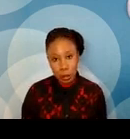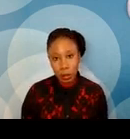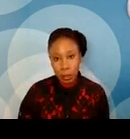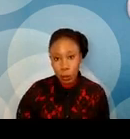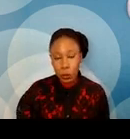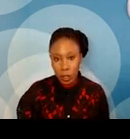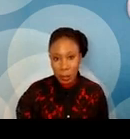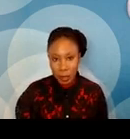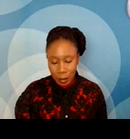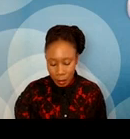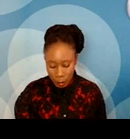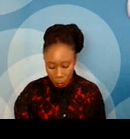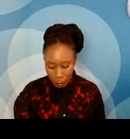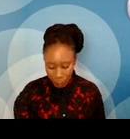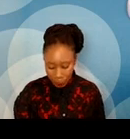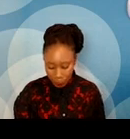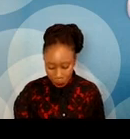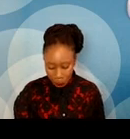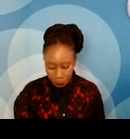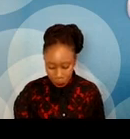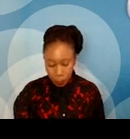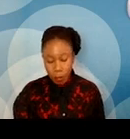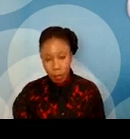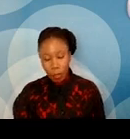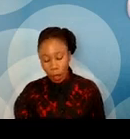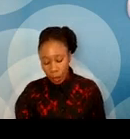som motarbetar diskriminering.